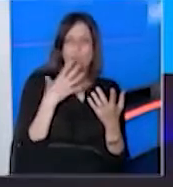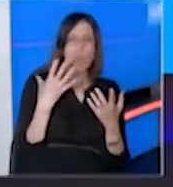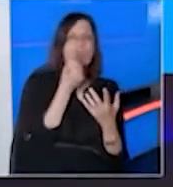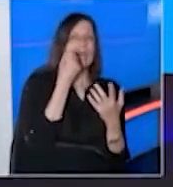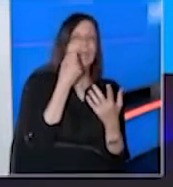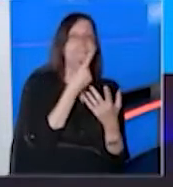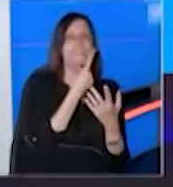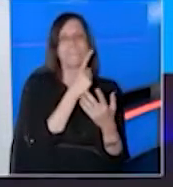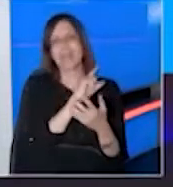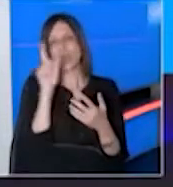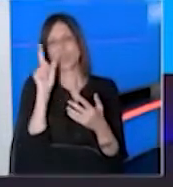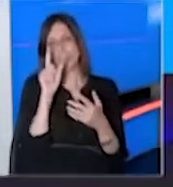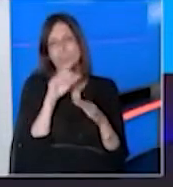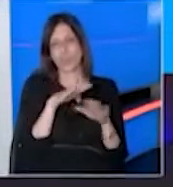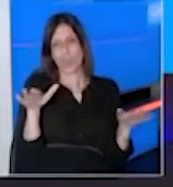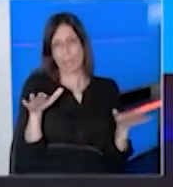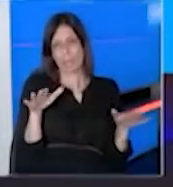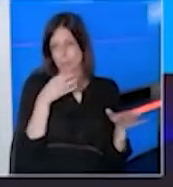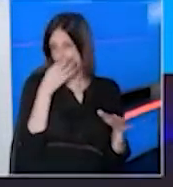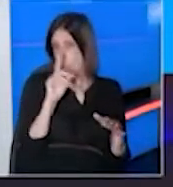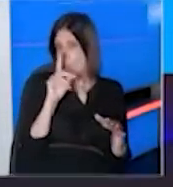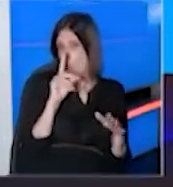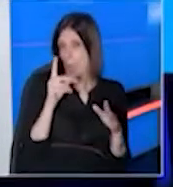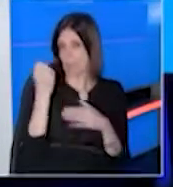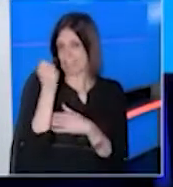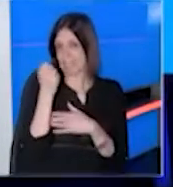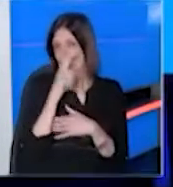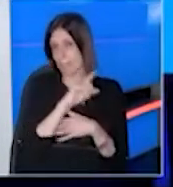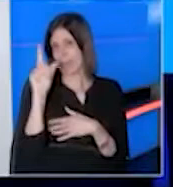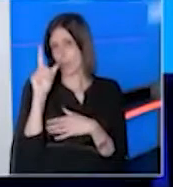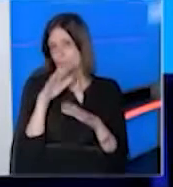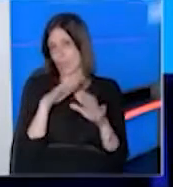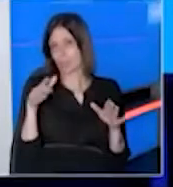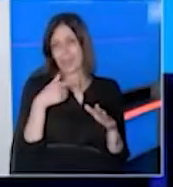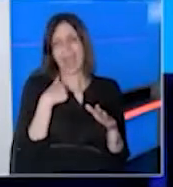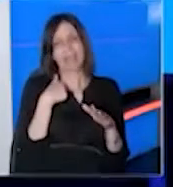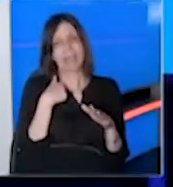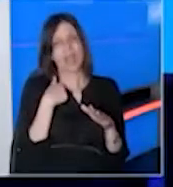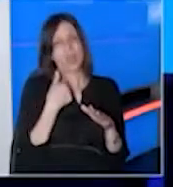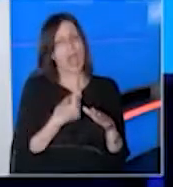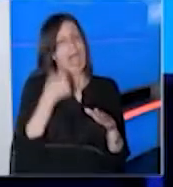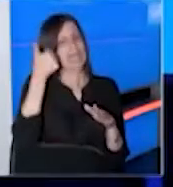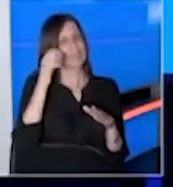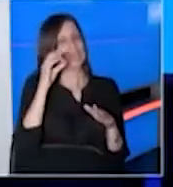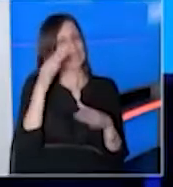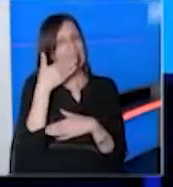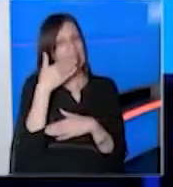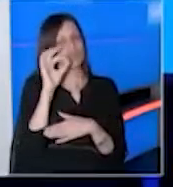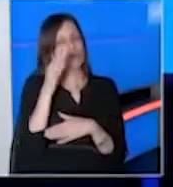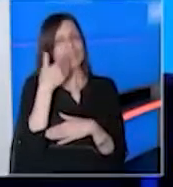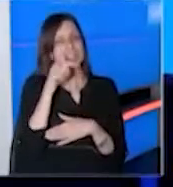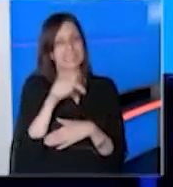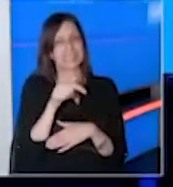מיליוני דונמים... רגע, אתם לא מחזיקים מיליוני דונמים? רגע. לא, אני שואל, אתה אומר כל הפסד... אנחנו אריסים על קרקע של מדינת